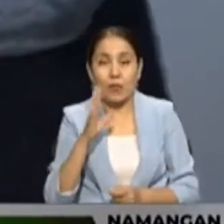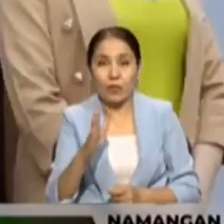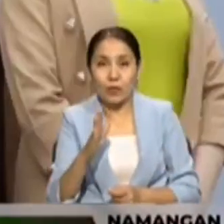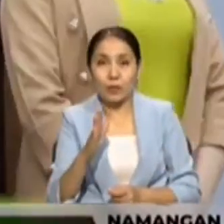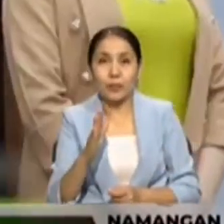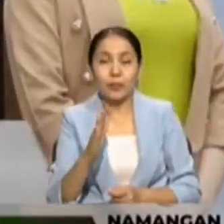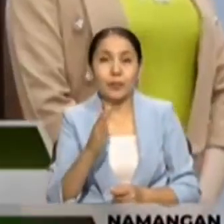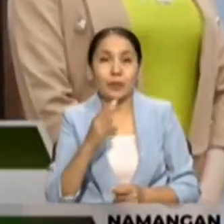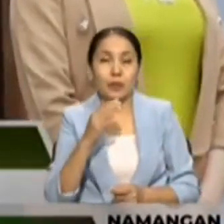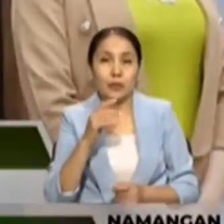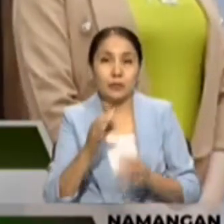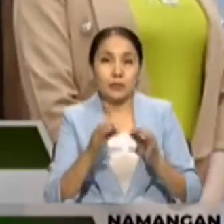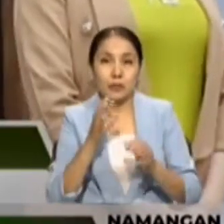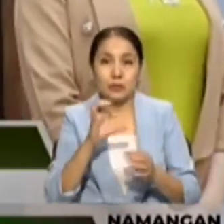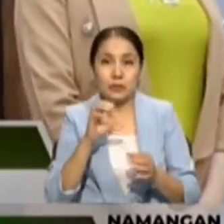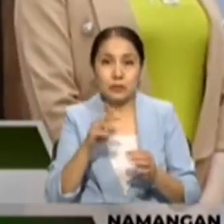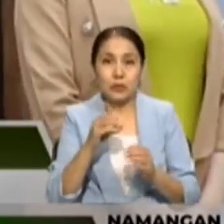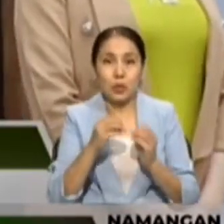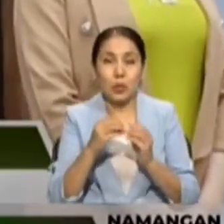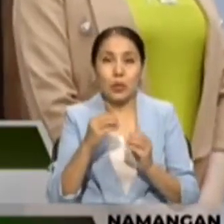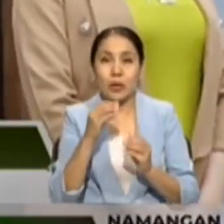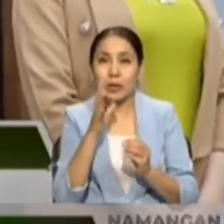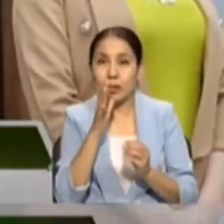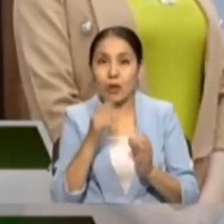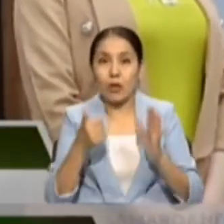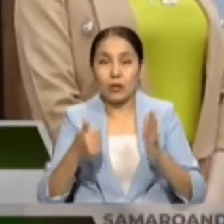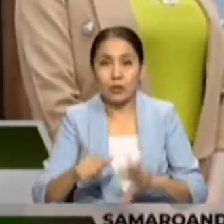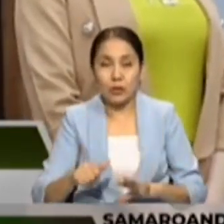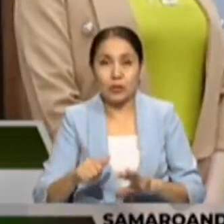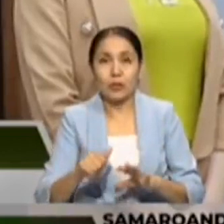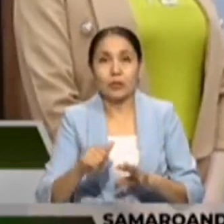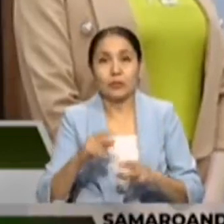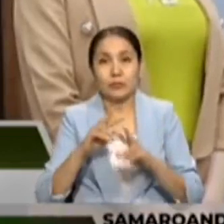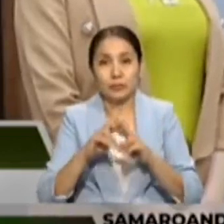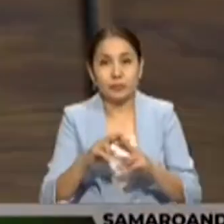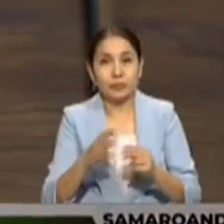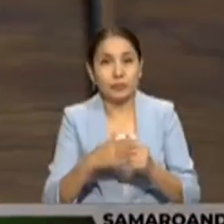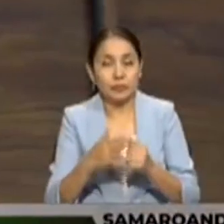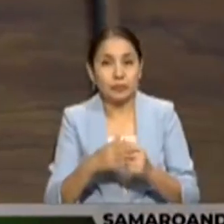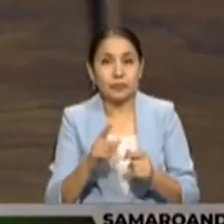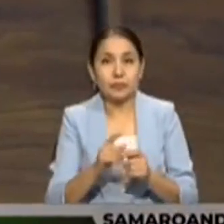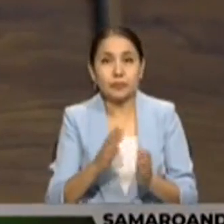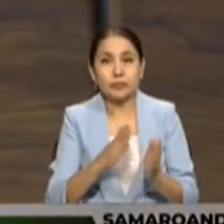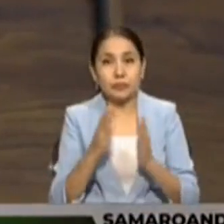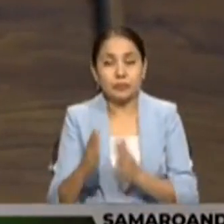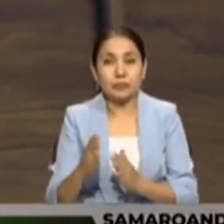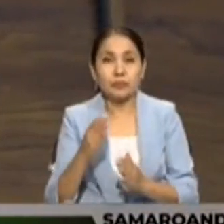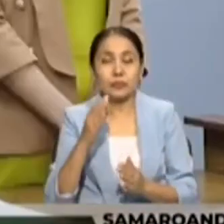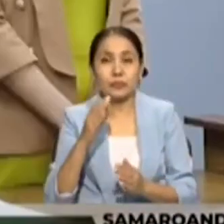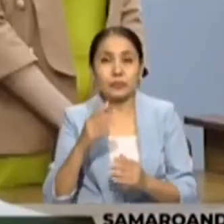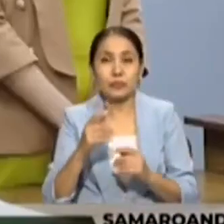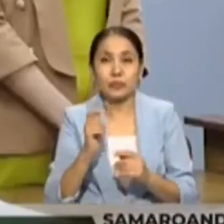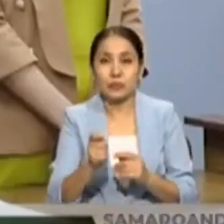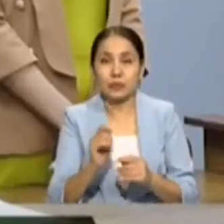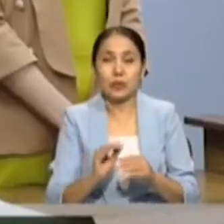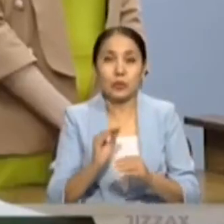jazolarni qisman qo'shish yo'li bilan uzun kesib o'tash uchun 10 yil 6 oy muddatga ozodlikdan mahrum qilish jazosi tayinlandi. O'rinbayevga tayinlangan jazolarni